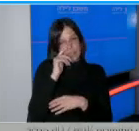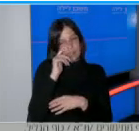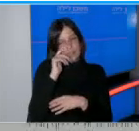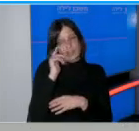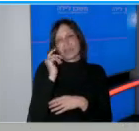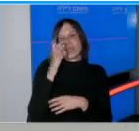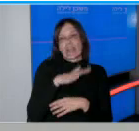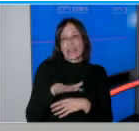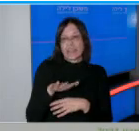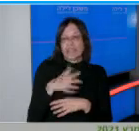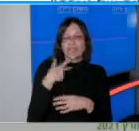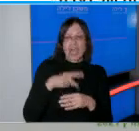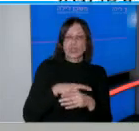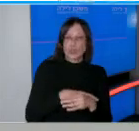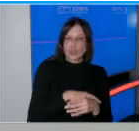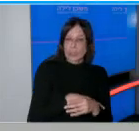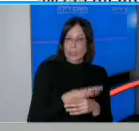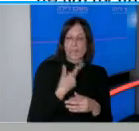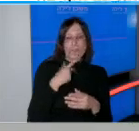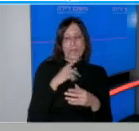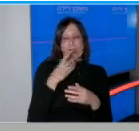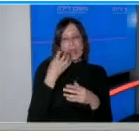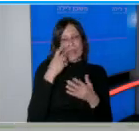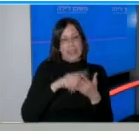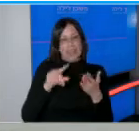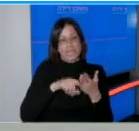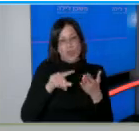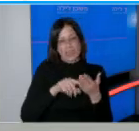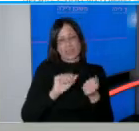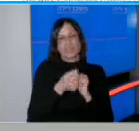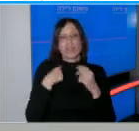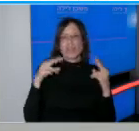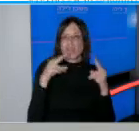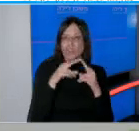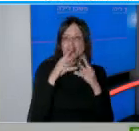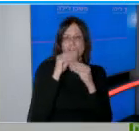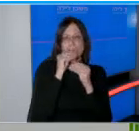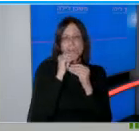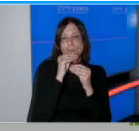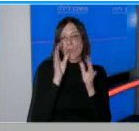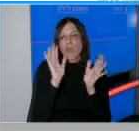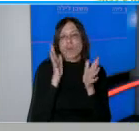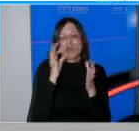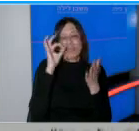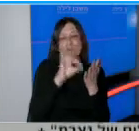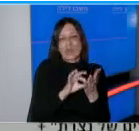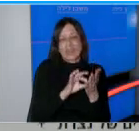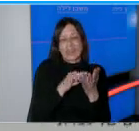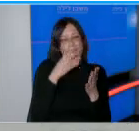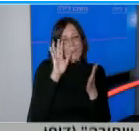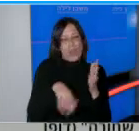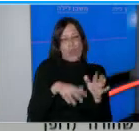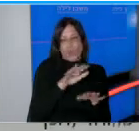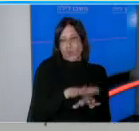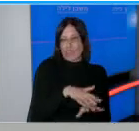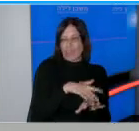אבל הילדים או שהם עסוקים בטלפונים, או שאם כבר נפגשים, אז הדיבור הוא מאוד מאוד נקודתי ופחות